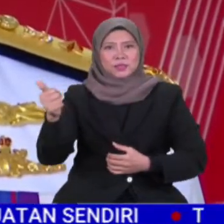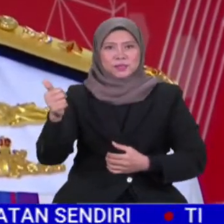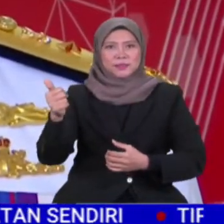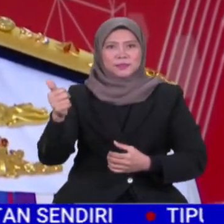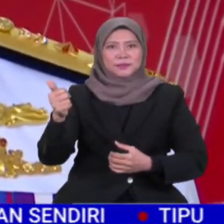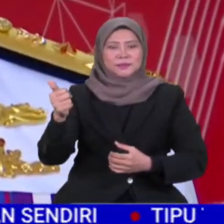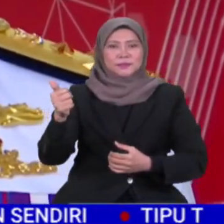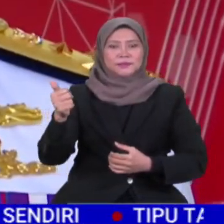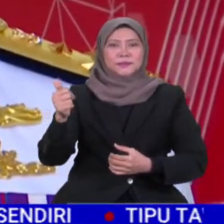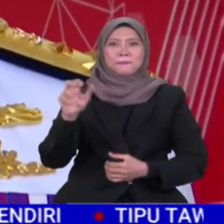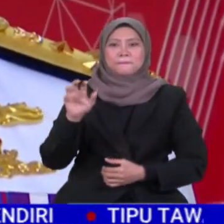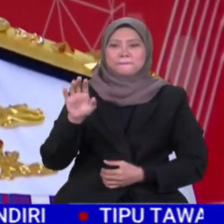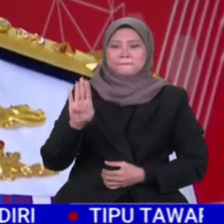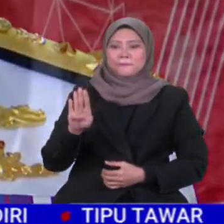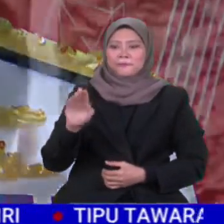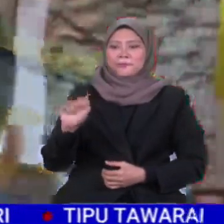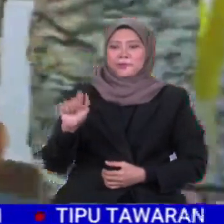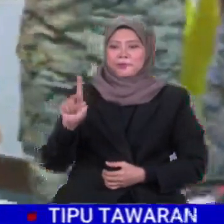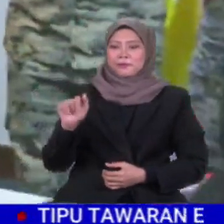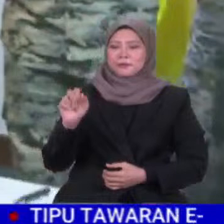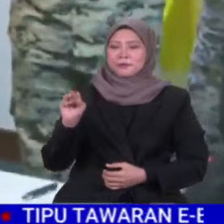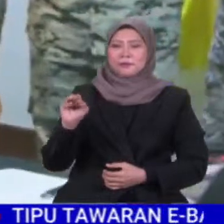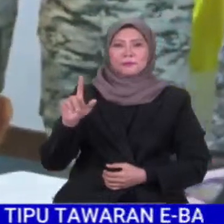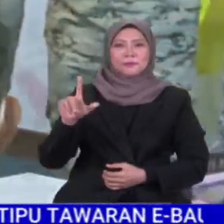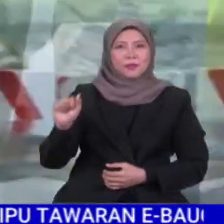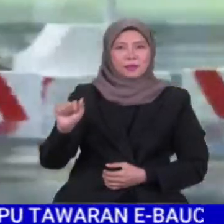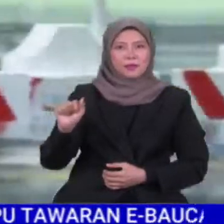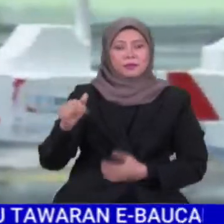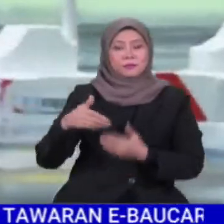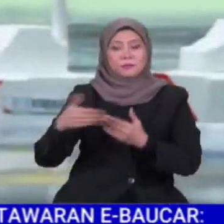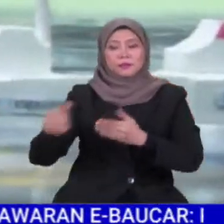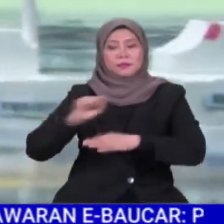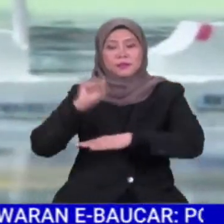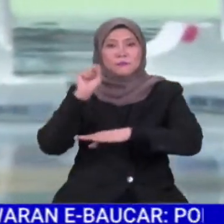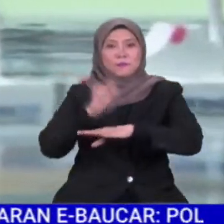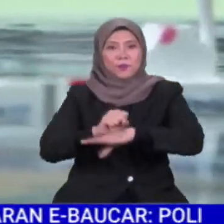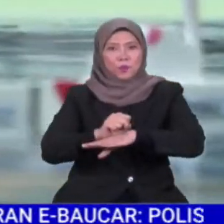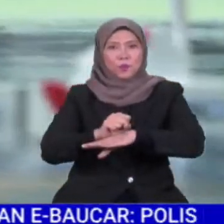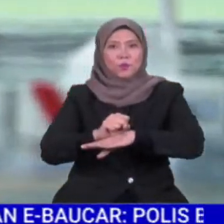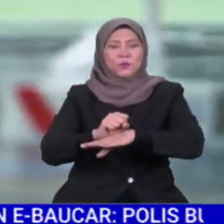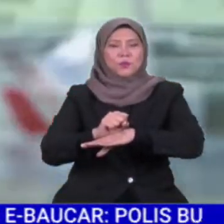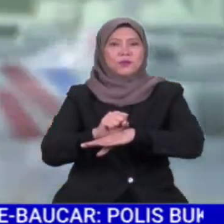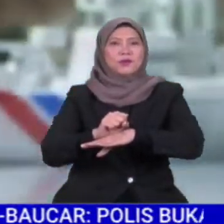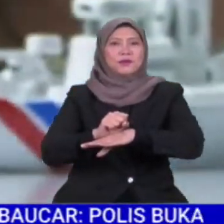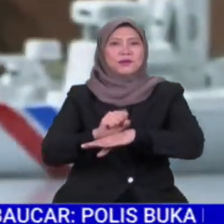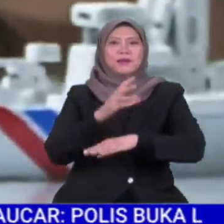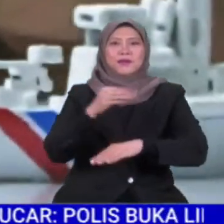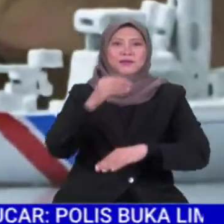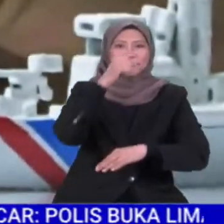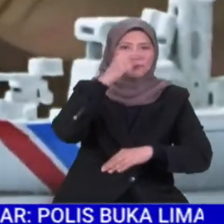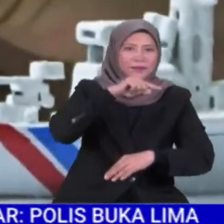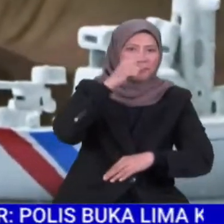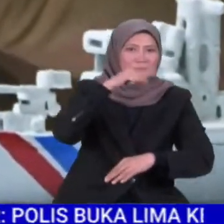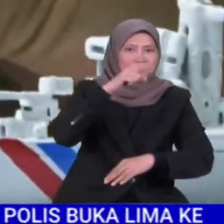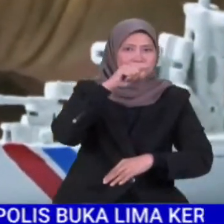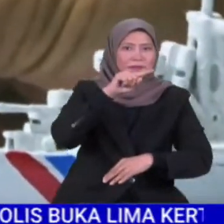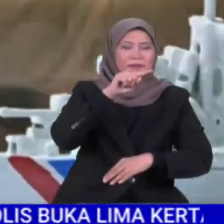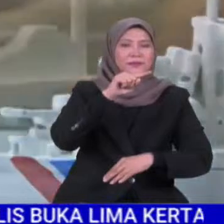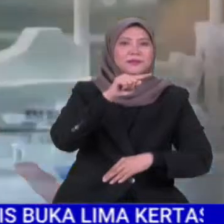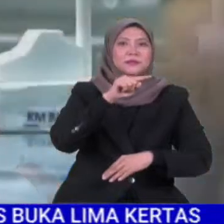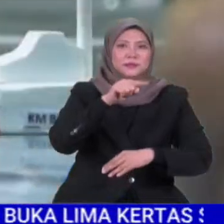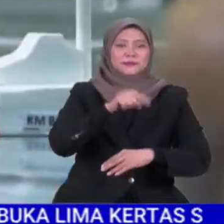Bakamla. Bakamla dan juga di sebelah Singapura, Singapura Police Coast Guard dan juga di Thailand,